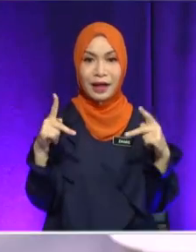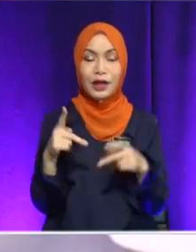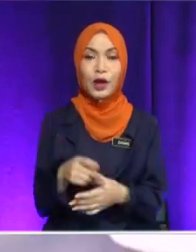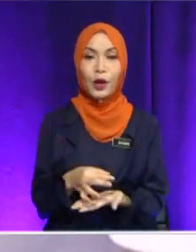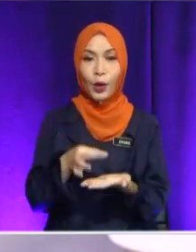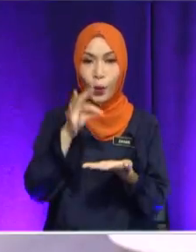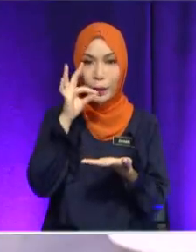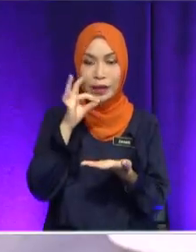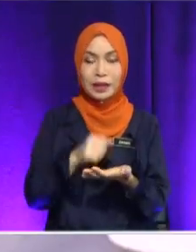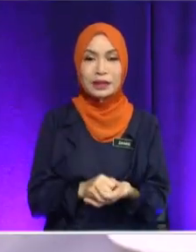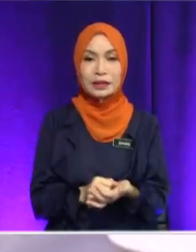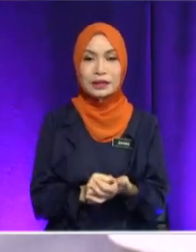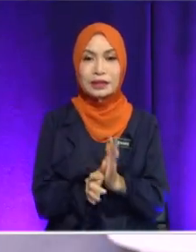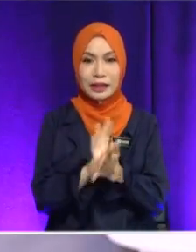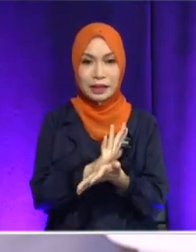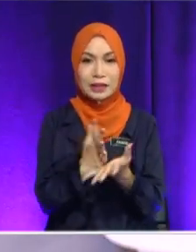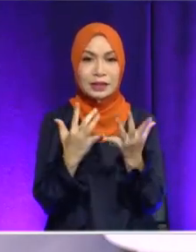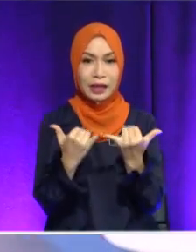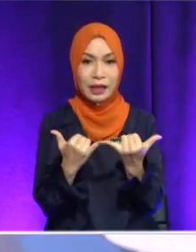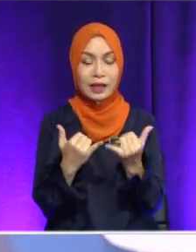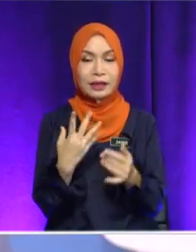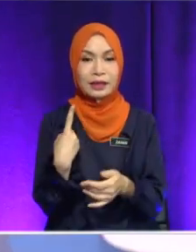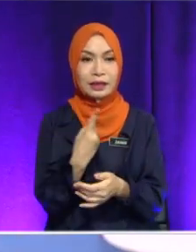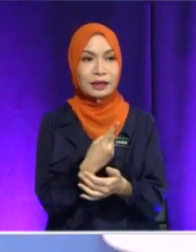menggunakan sawah ini juga botol